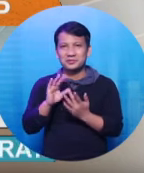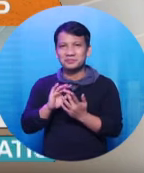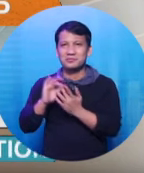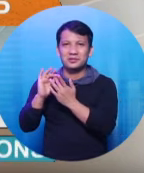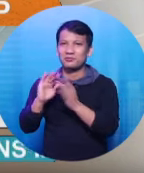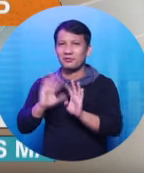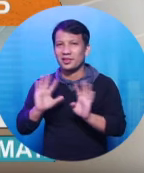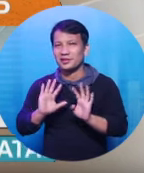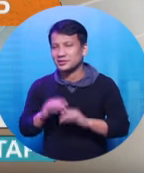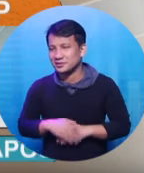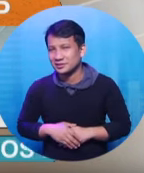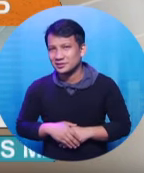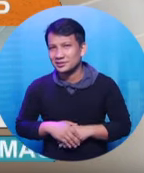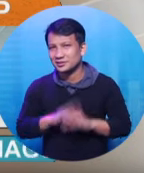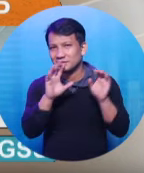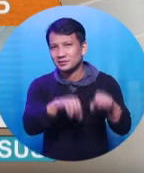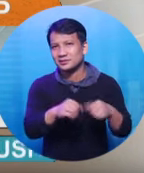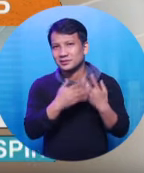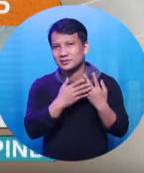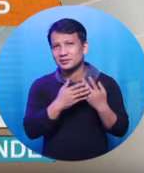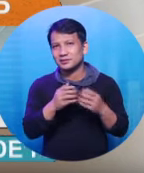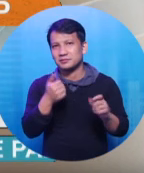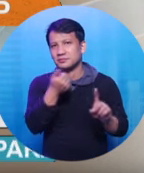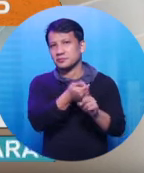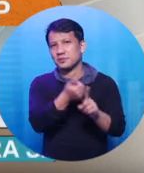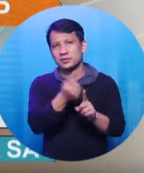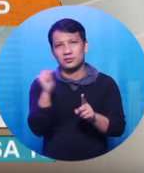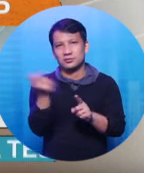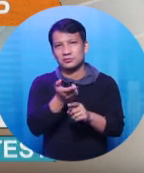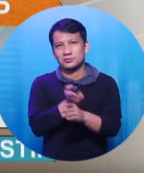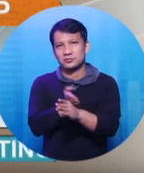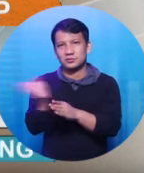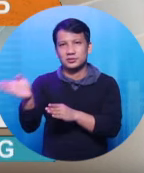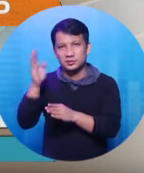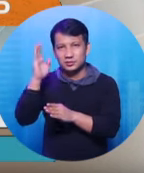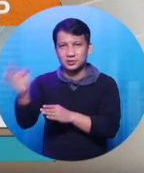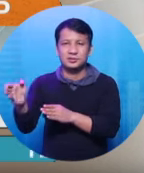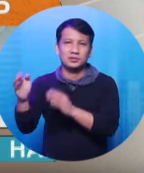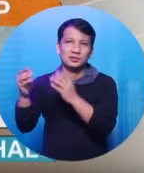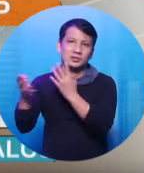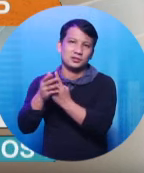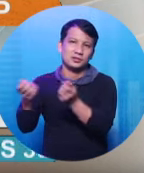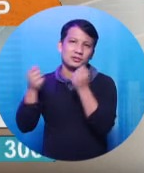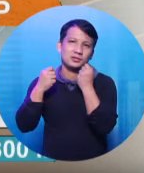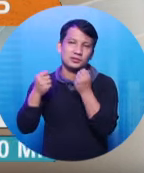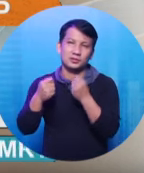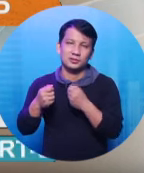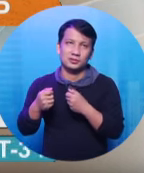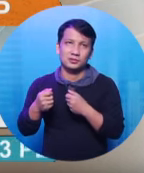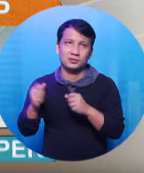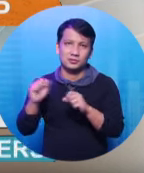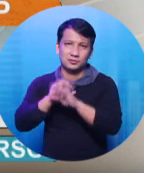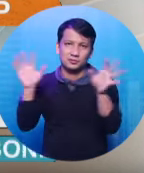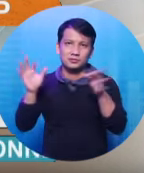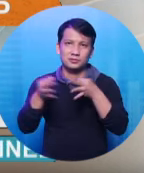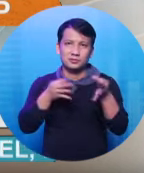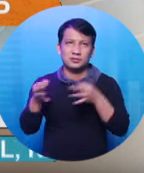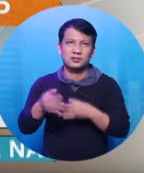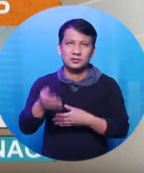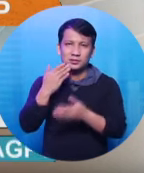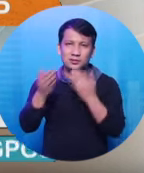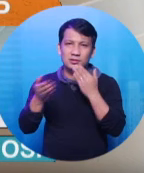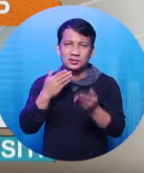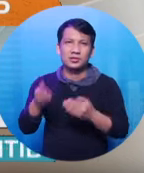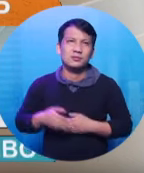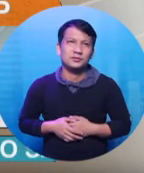nagkaganon po pagdating po sa mga arrested suspect. Automatic po, lahat po diretso sa detention cell po. Ay, maliwanag. Yes, salamat sir. Ma'am,